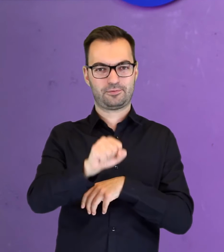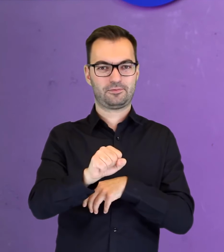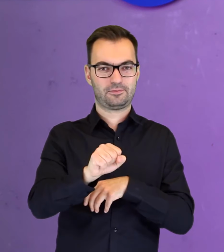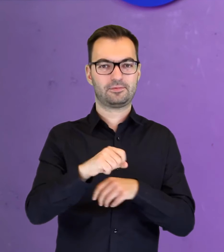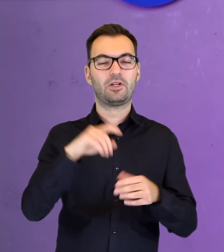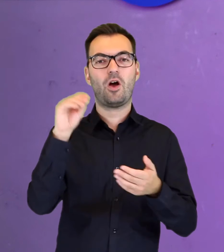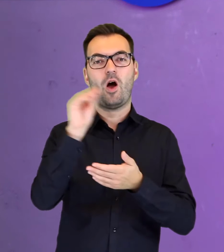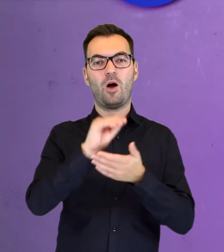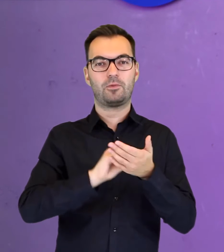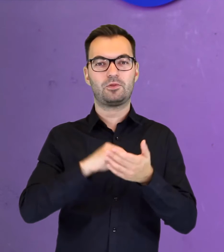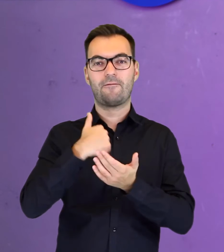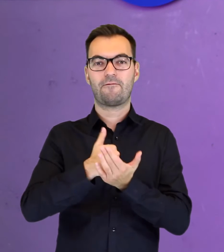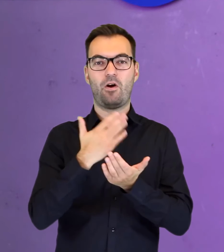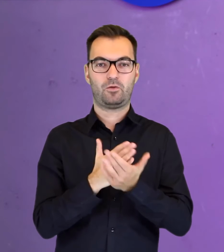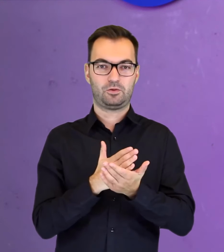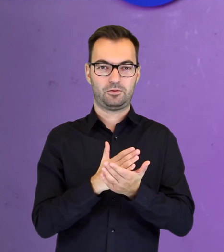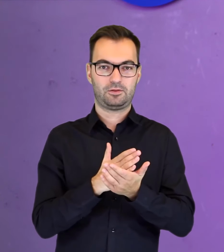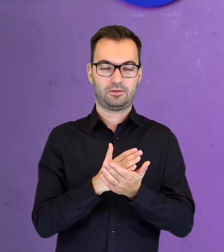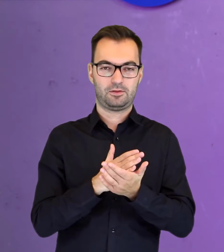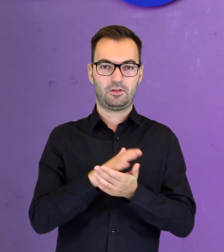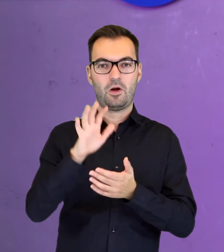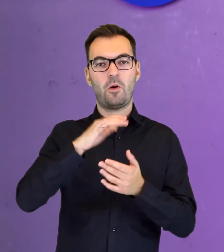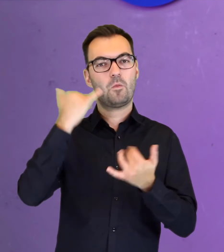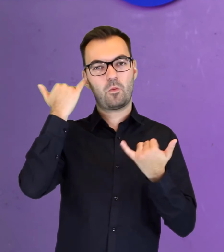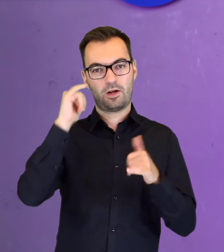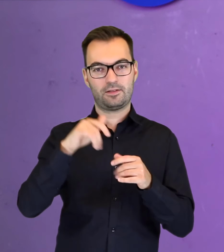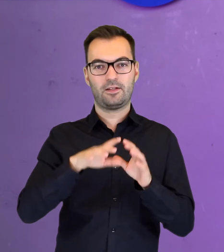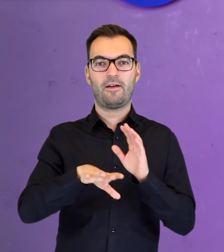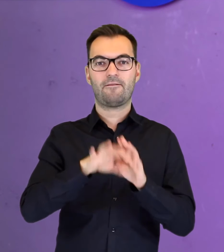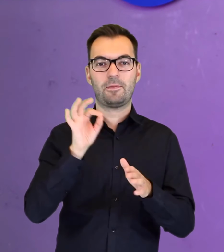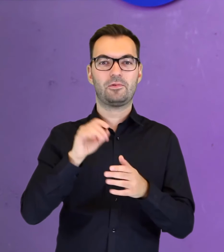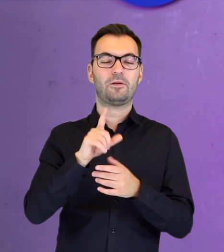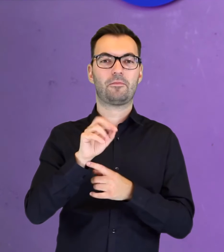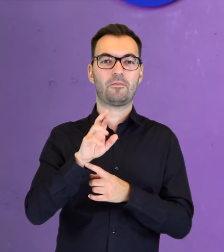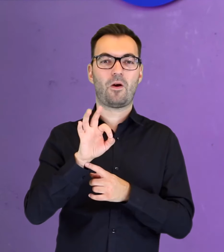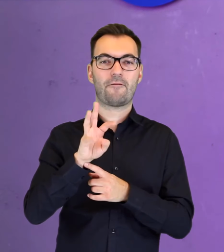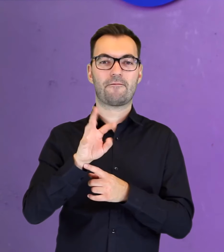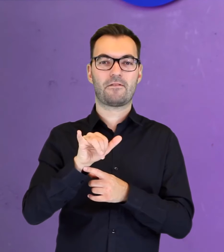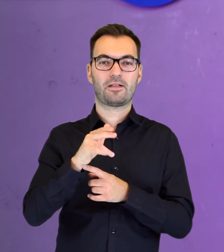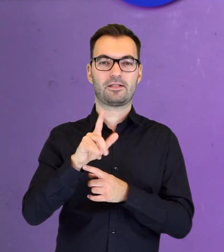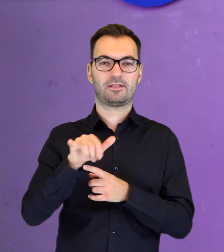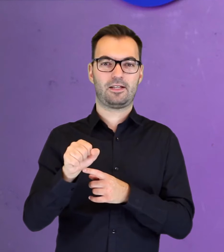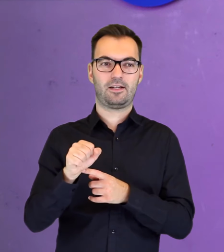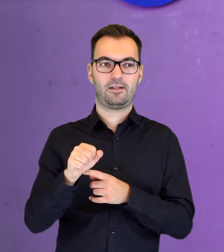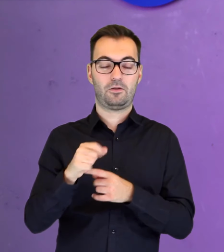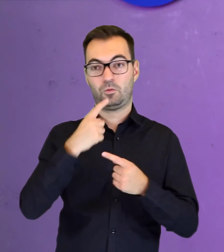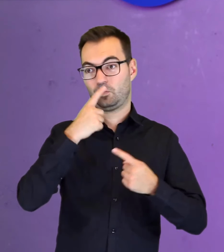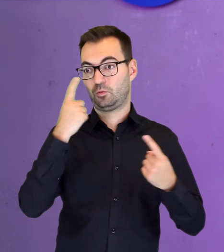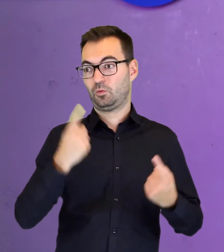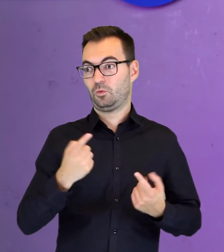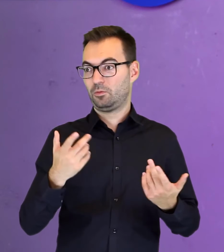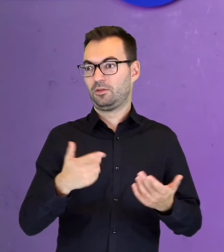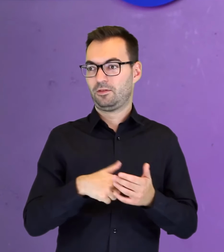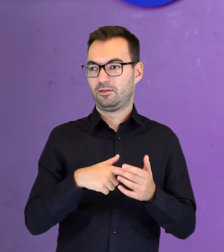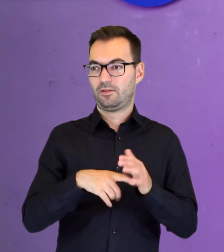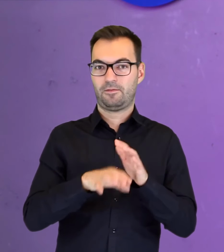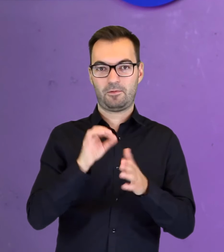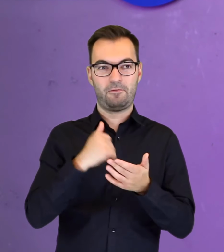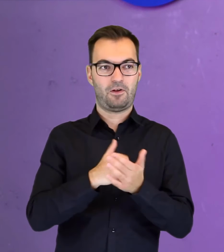jeden z projektów no i kolega wykrył że opis województwa opis błędu jest wybierz